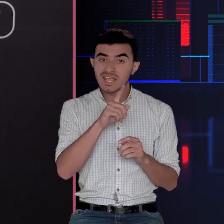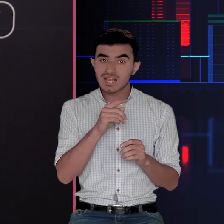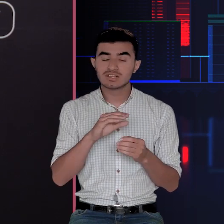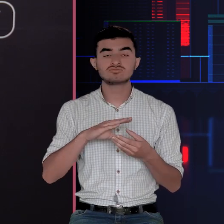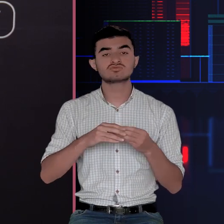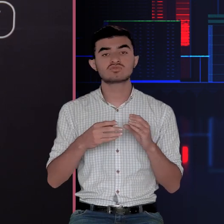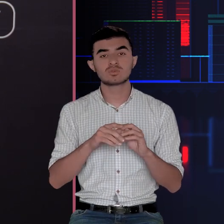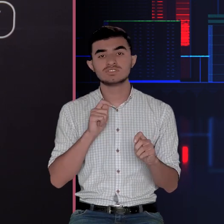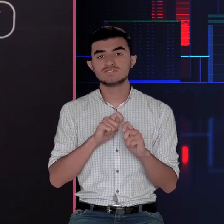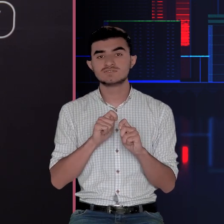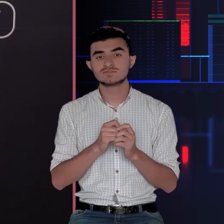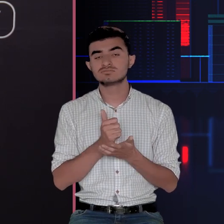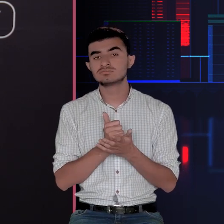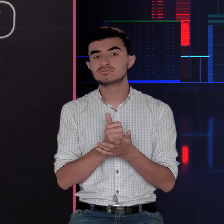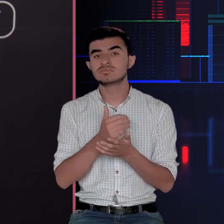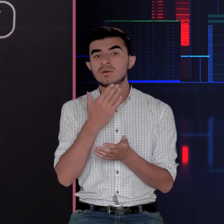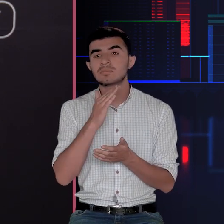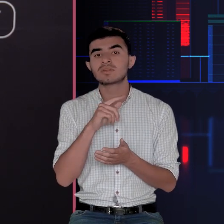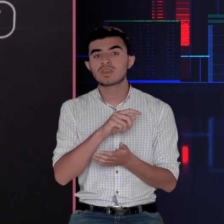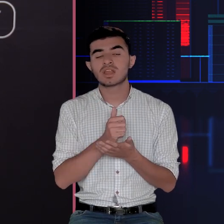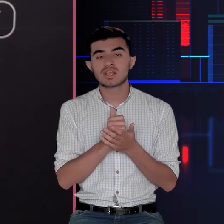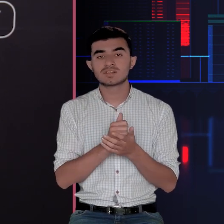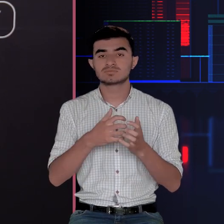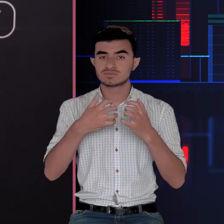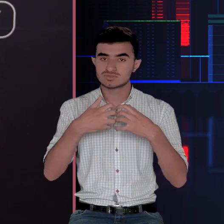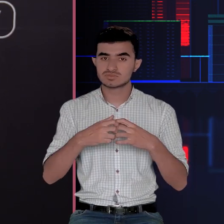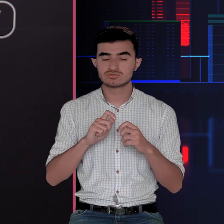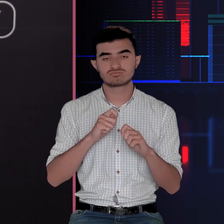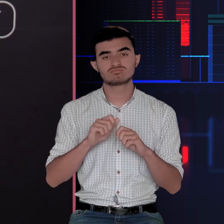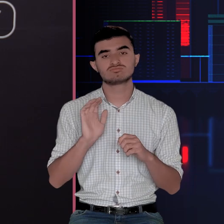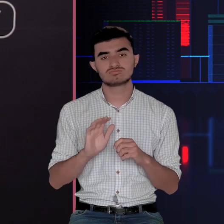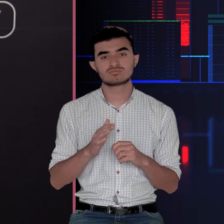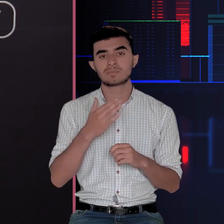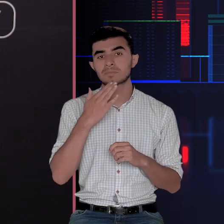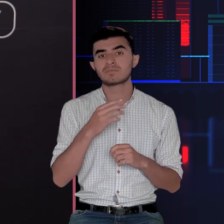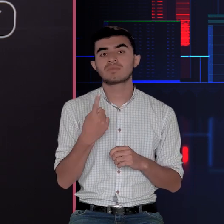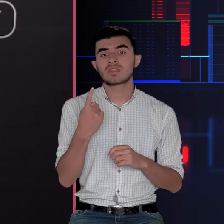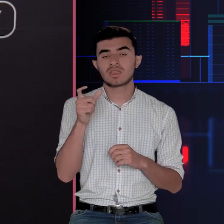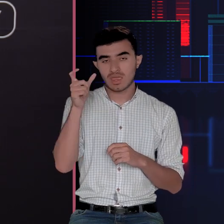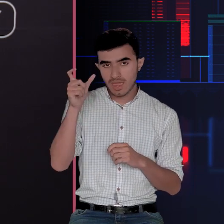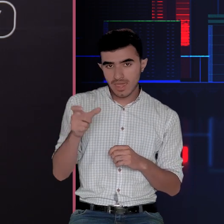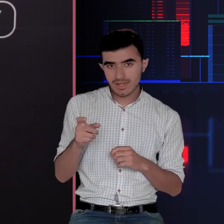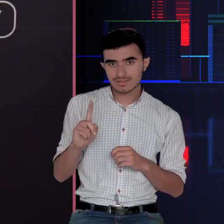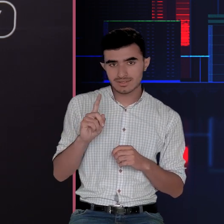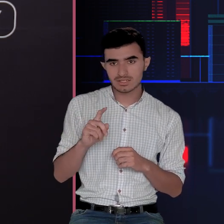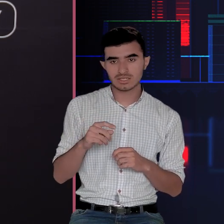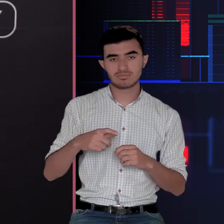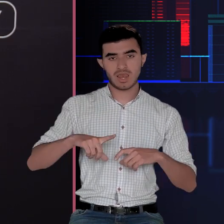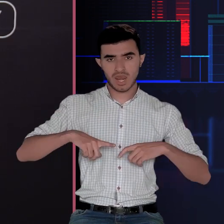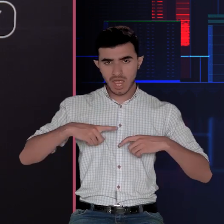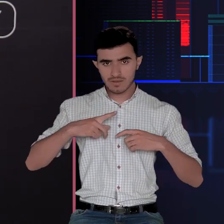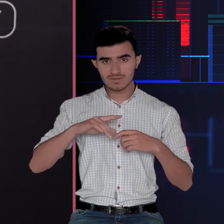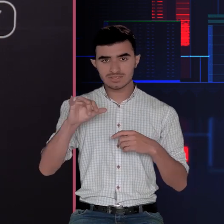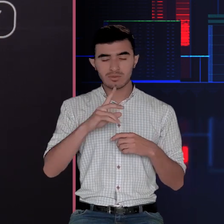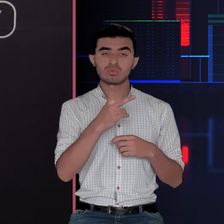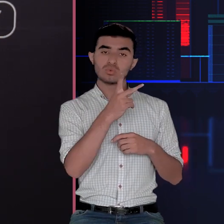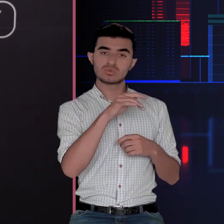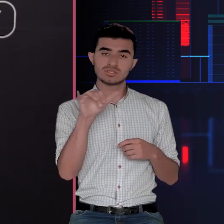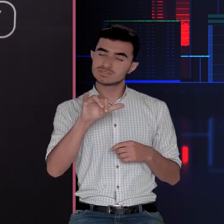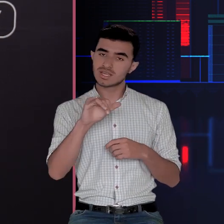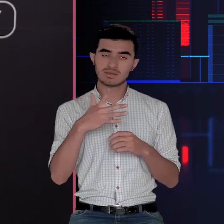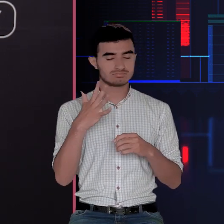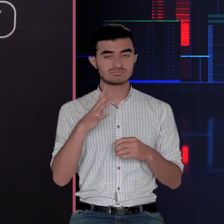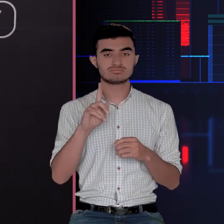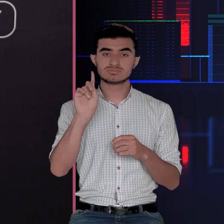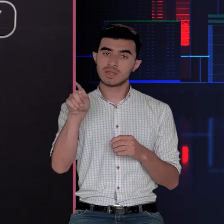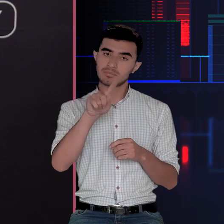these people is always customized, क्योंकि एक आदमी का जो lifestyle है वो दूसरे के साथ मैच नहीं करता. So उनसे पहले मालूम करना पड़ता है, पूरी